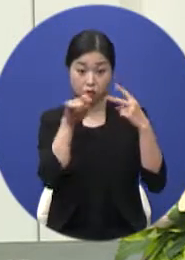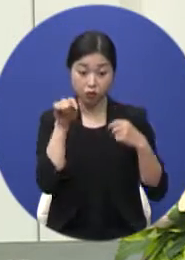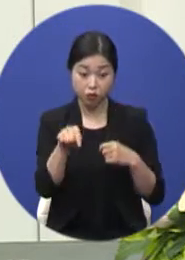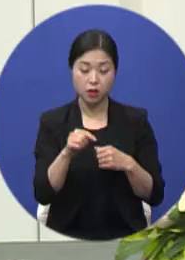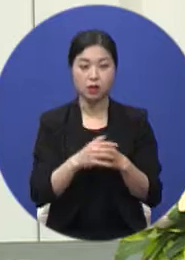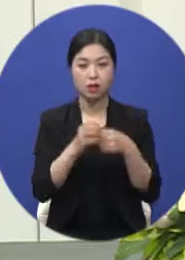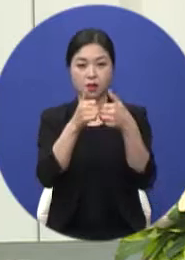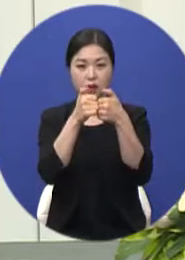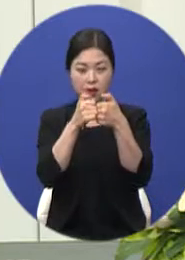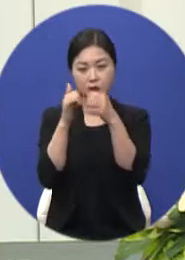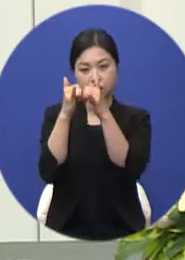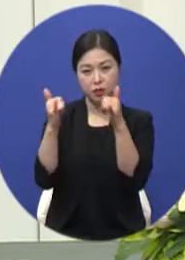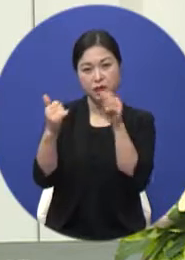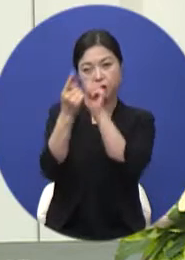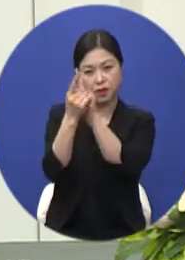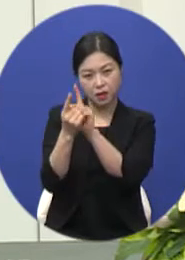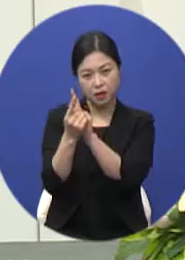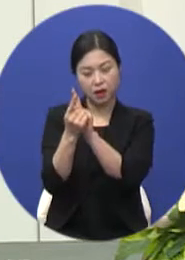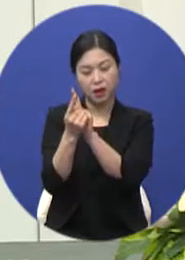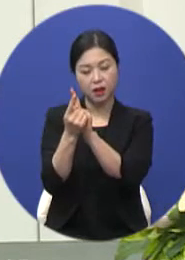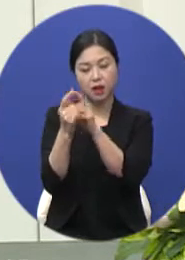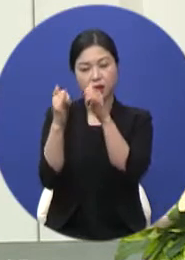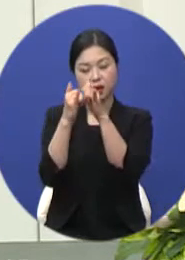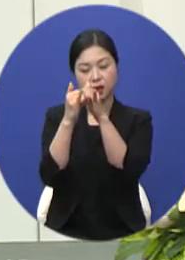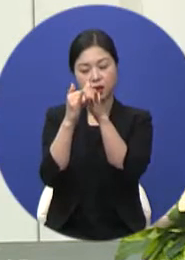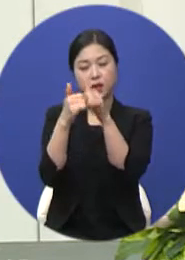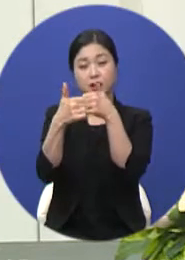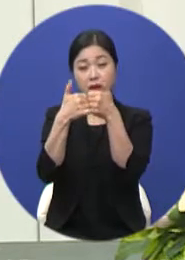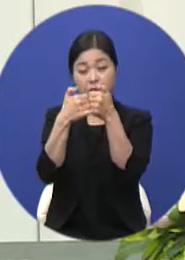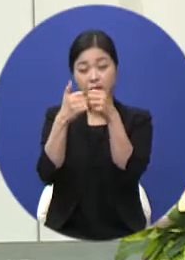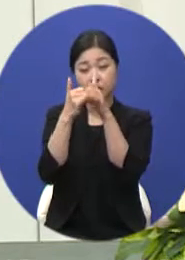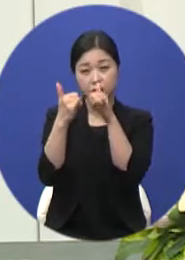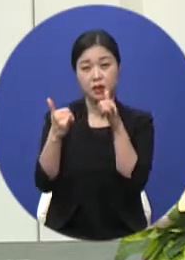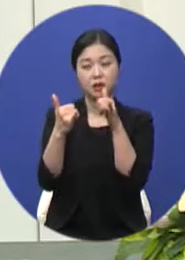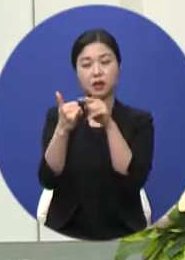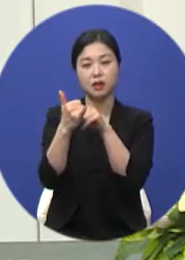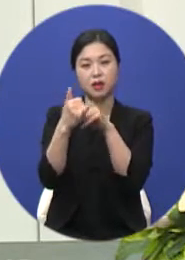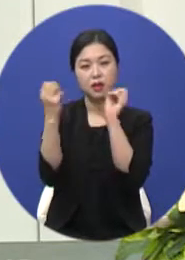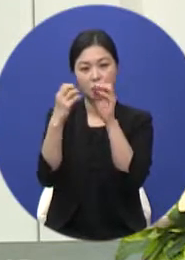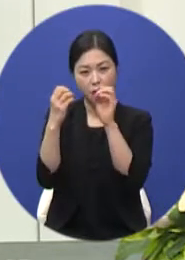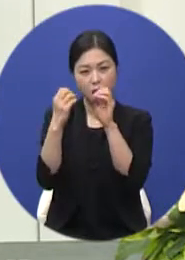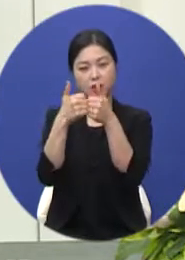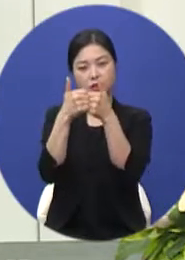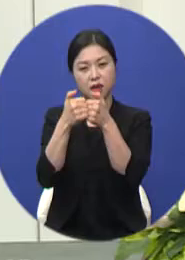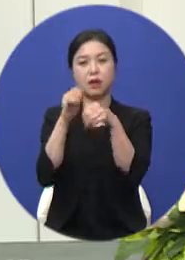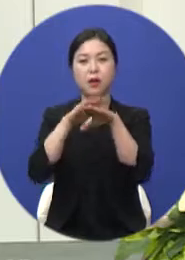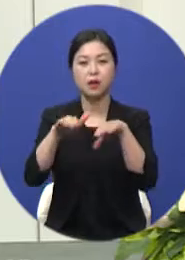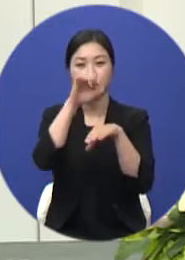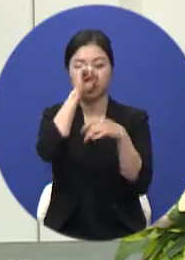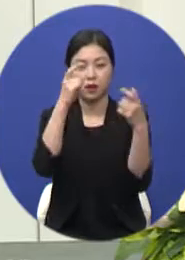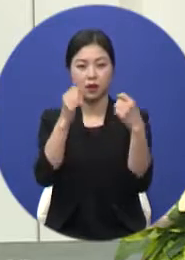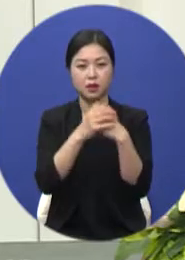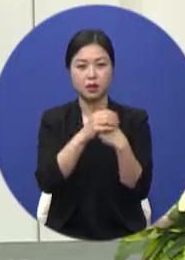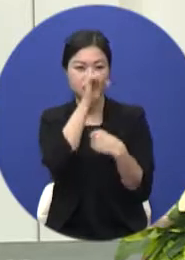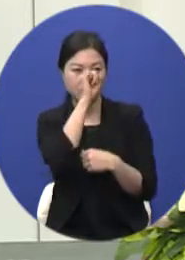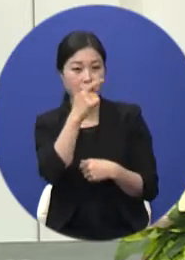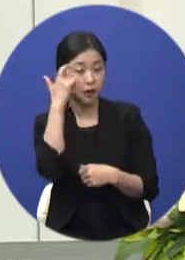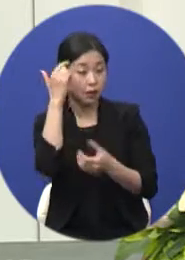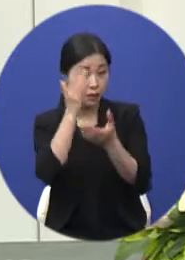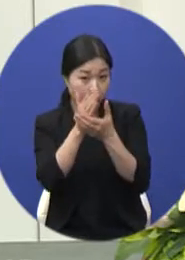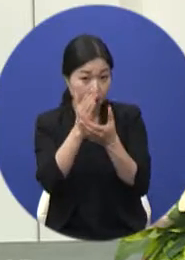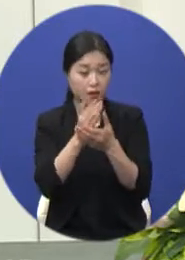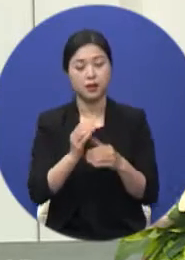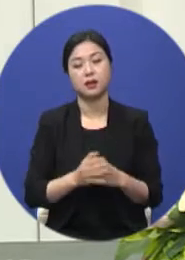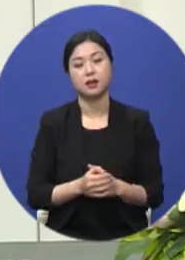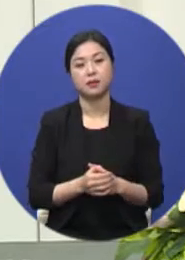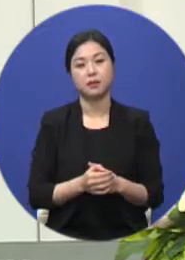이게 상담가들과 한번 상담해 보시면 그것도 좀 괜찮을 것 같고요. 너무 낙관 부정적으로 생각하지 마시고,